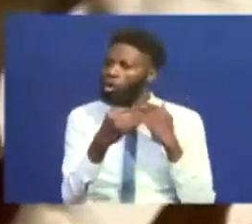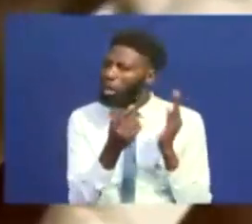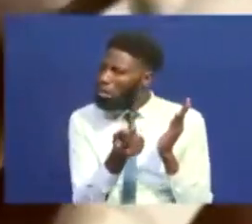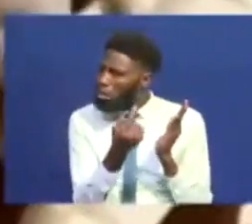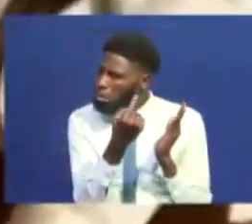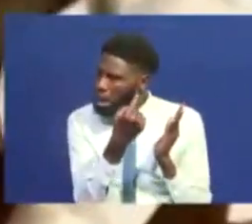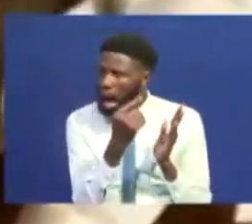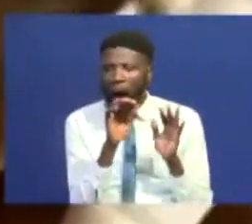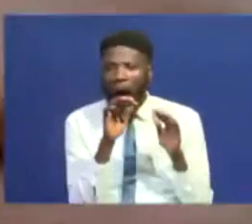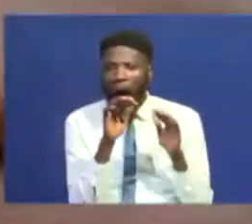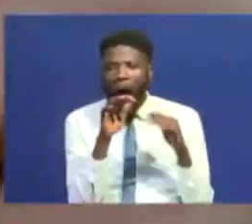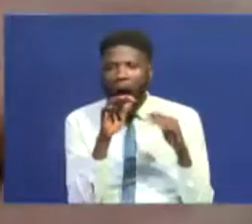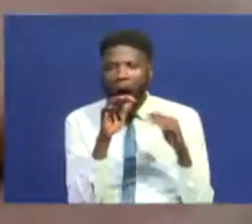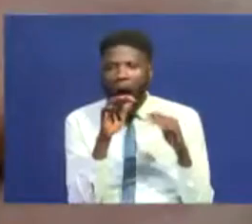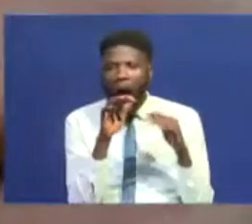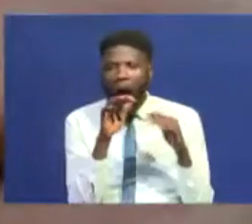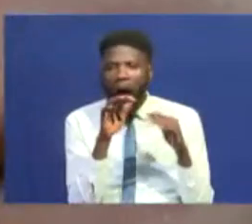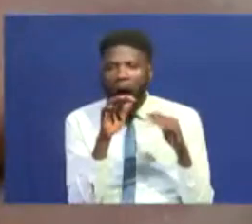kalamu, nashika kalamu